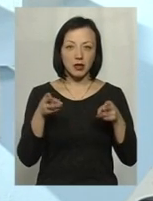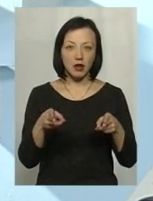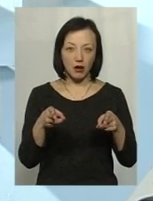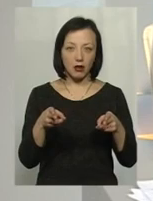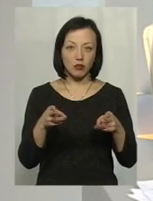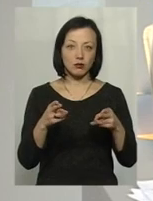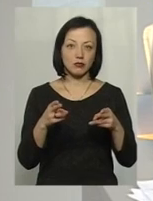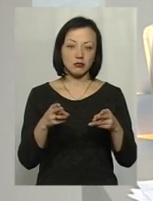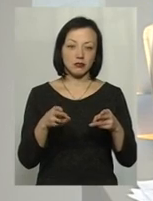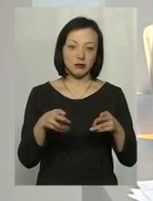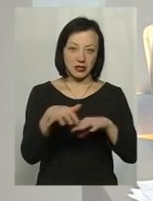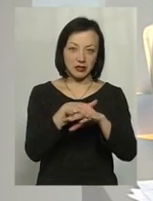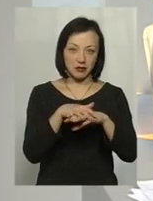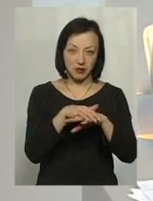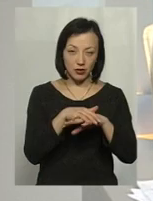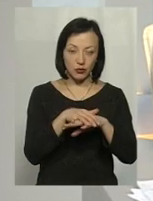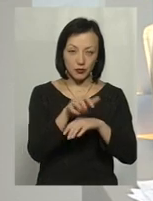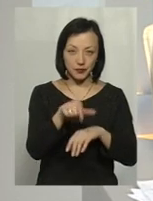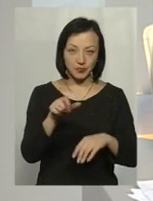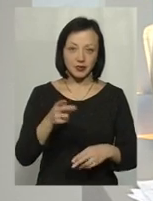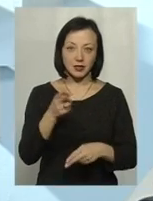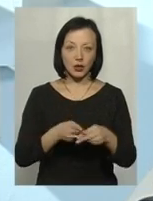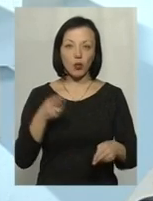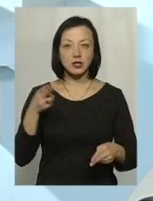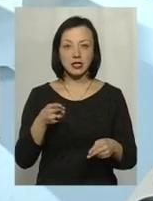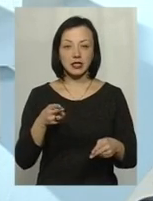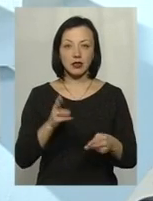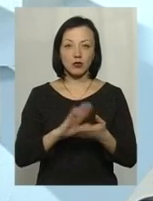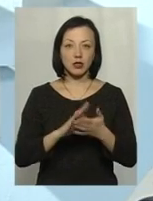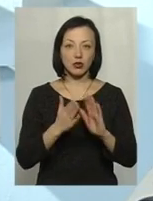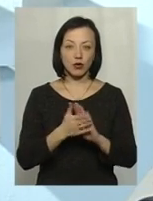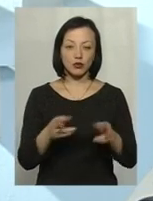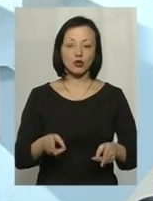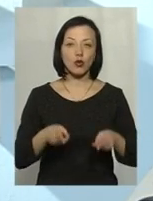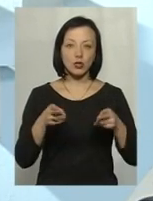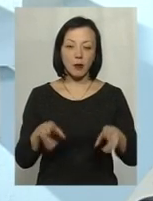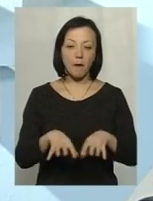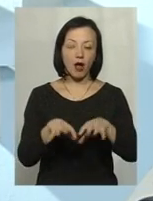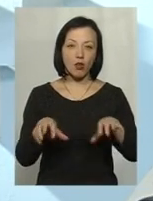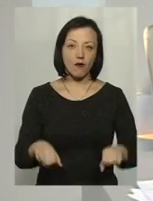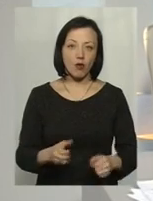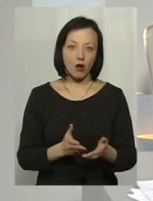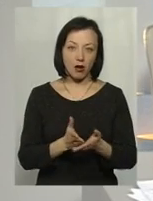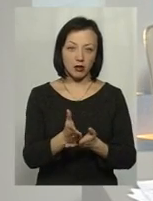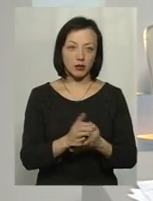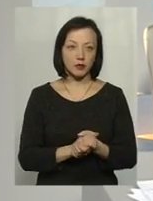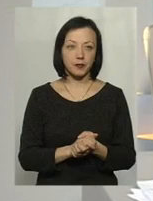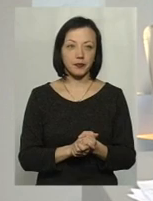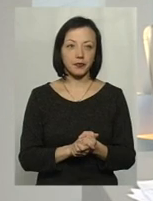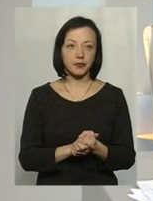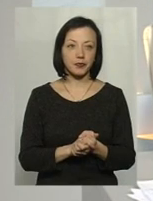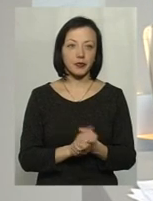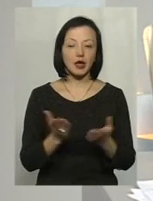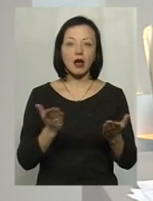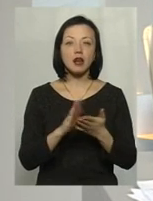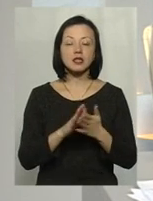світу загострити оперативну обстановку саме злочинами майнового спрямування. Власне, яка ситуація із крадіжками